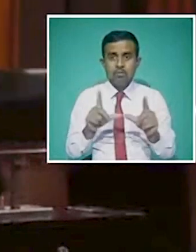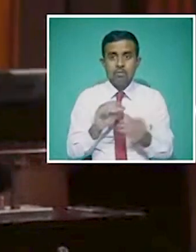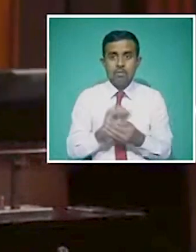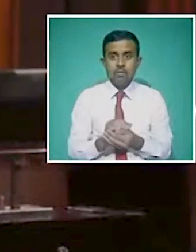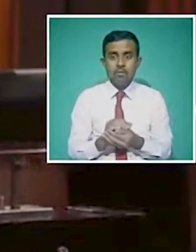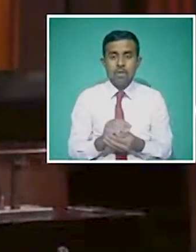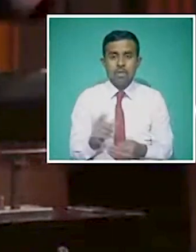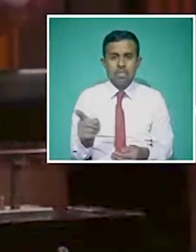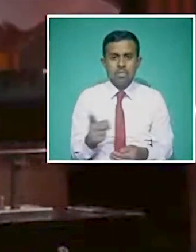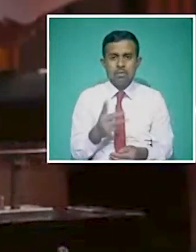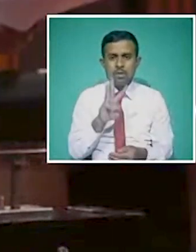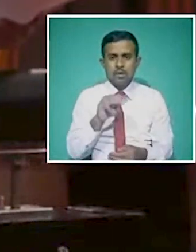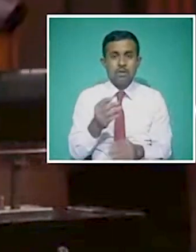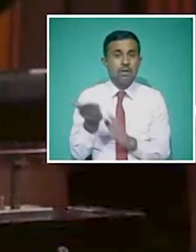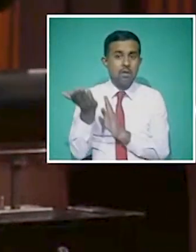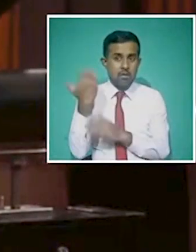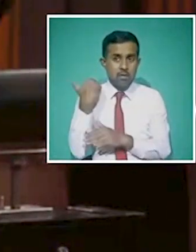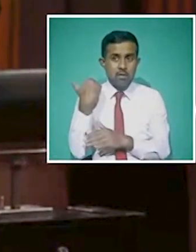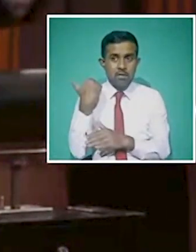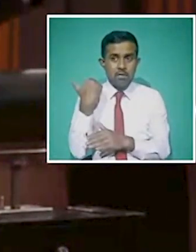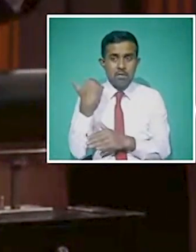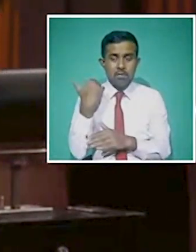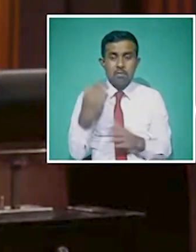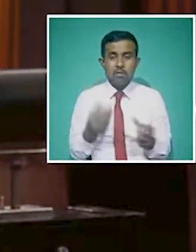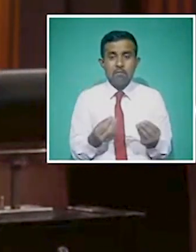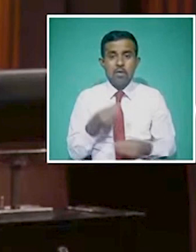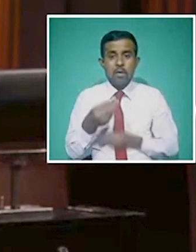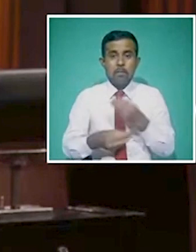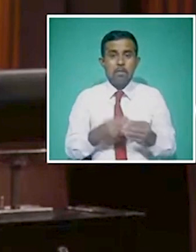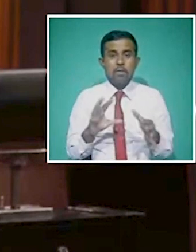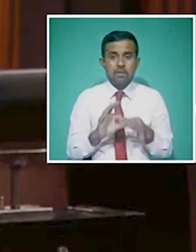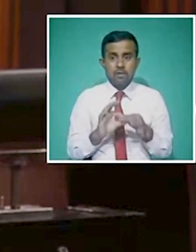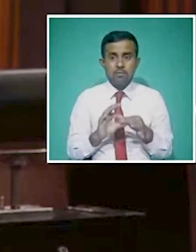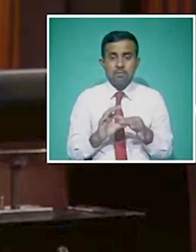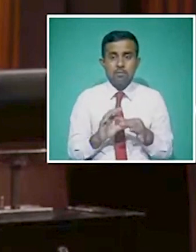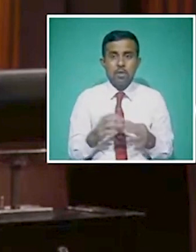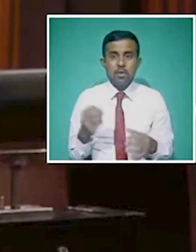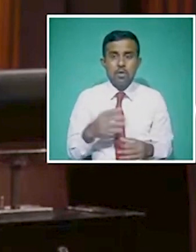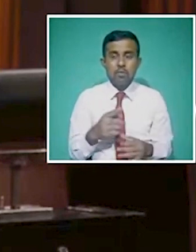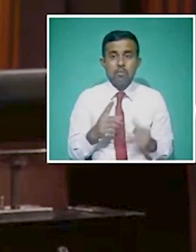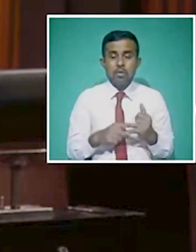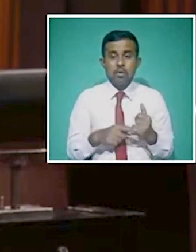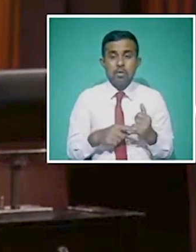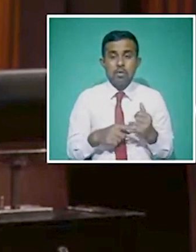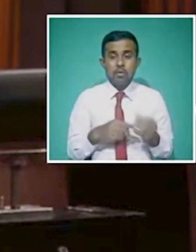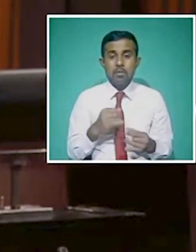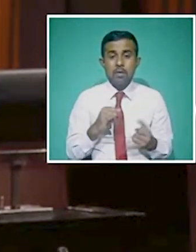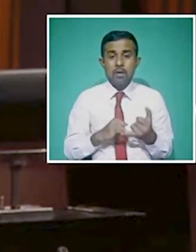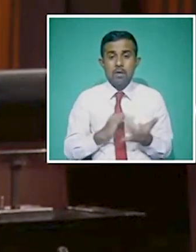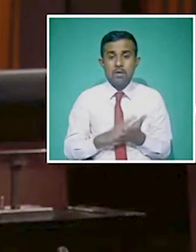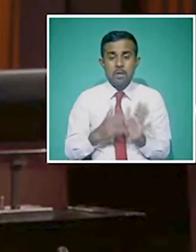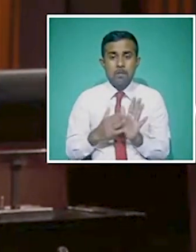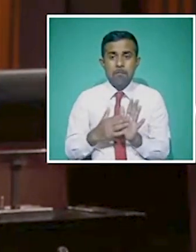කියන්නේ දැන් දවස් 30කට කලින් වෙනකල් එතුමට මේ වැලි බිස්නස් එකට එතුමා සම්බන්ධයි. මේ පර්මිට් එකේ නම්බරය තමයි අප්ටවුන් වෙන්චර්ස් SHP